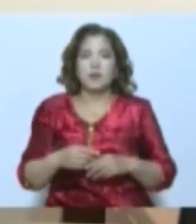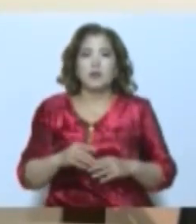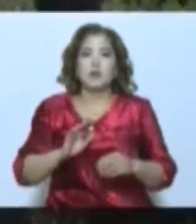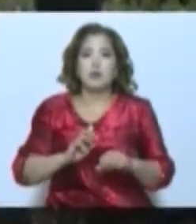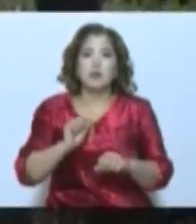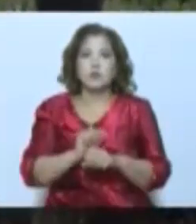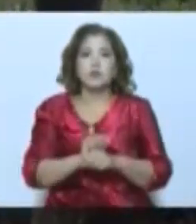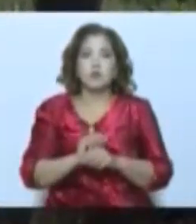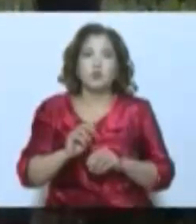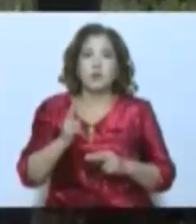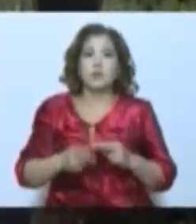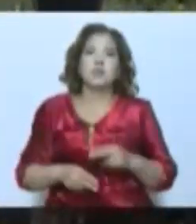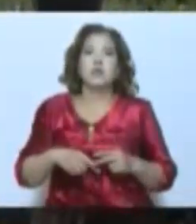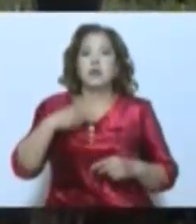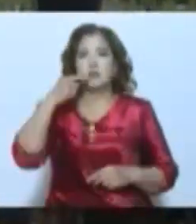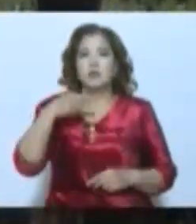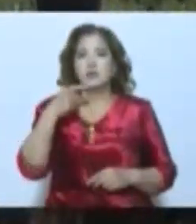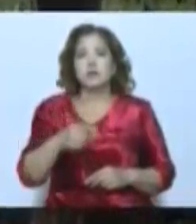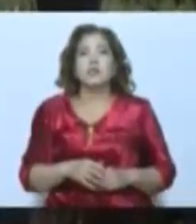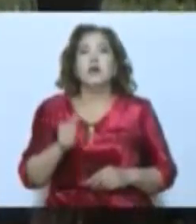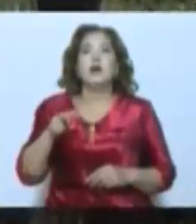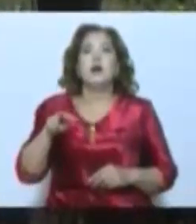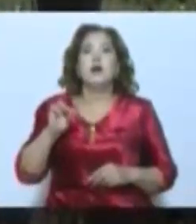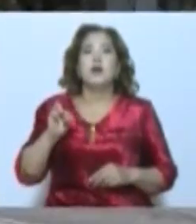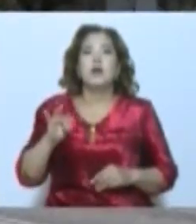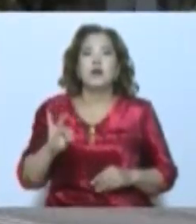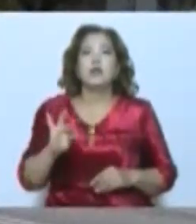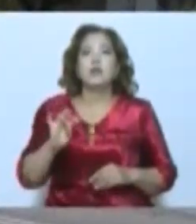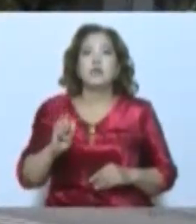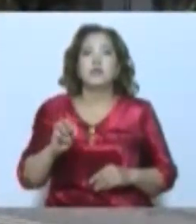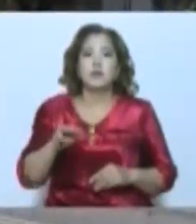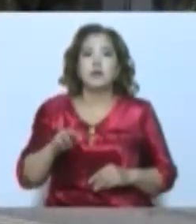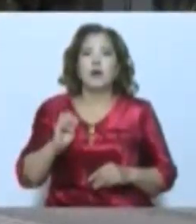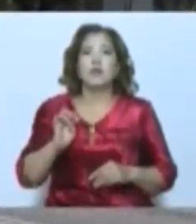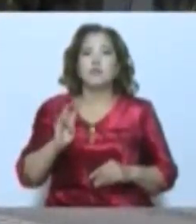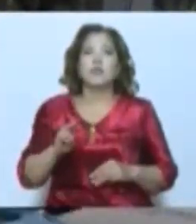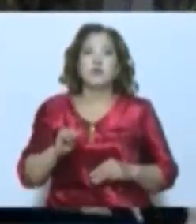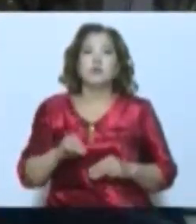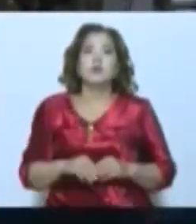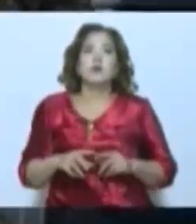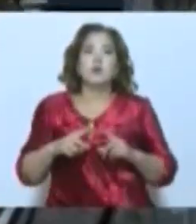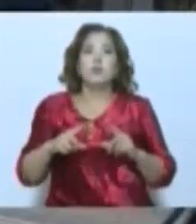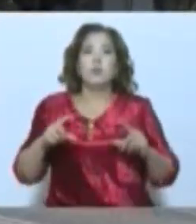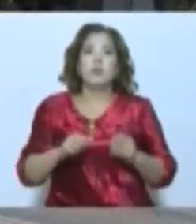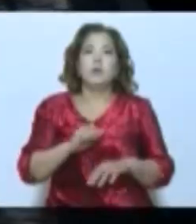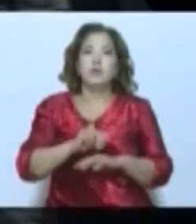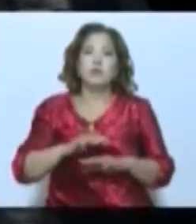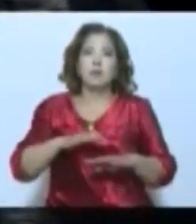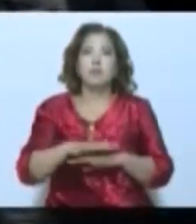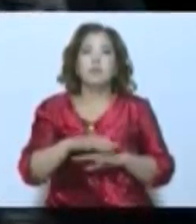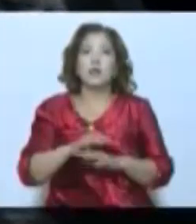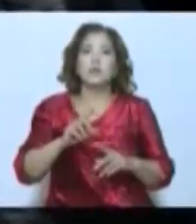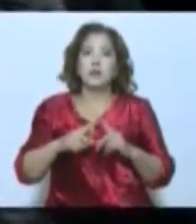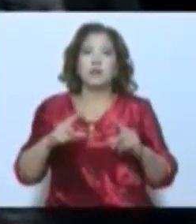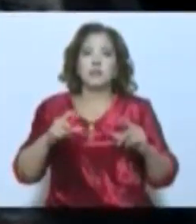қойылады. Айта кетейік, алимент төлемеген ата-аналардың банк картасы бұғатталып, мемлекеттен шығуға тыйым салынады, көлік жүргізу құқығынан